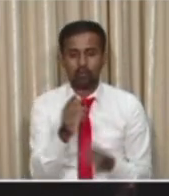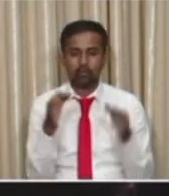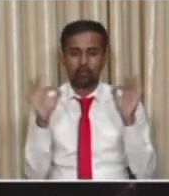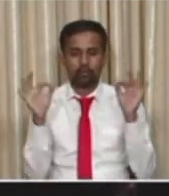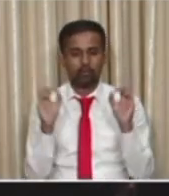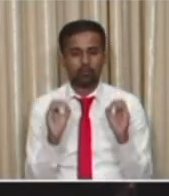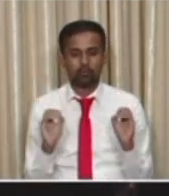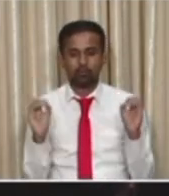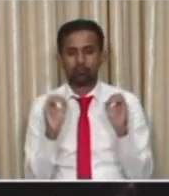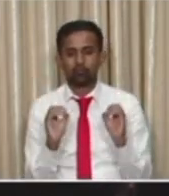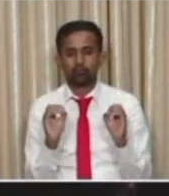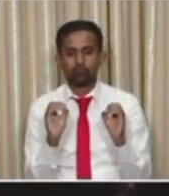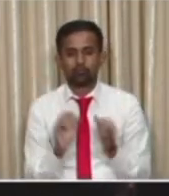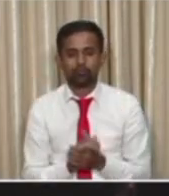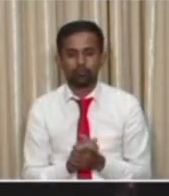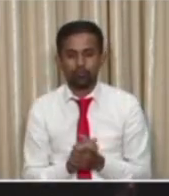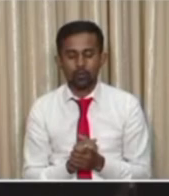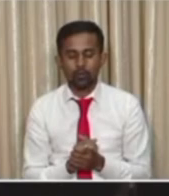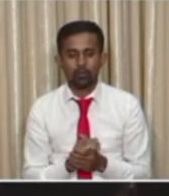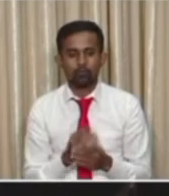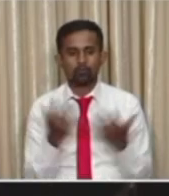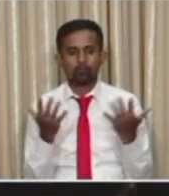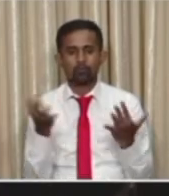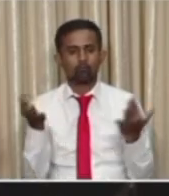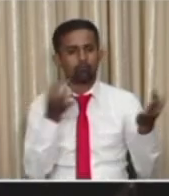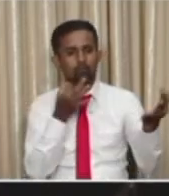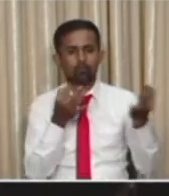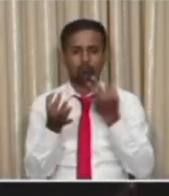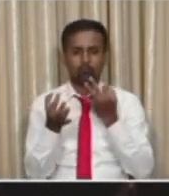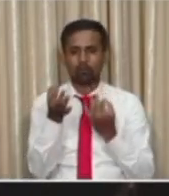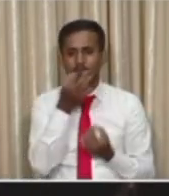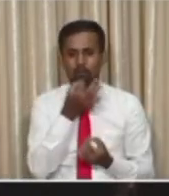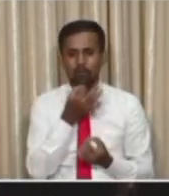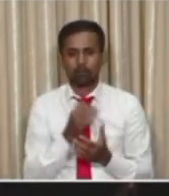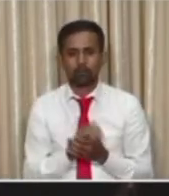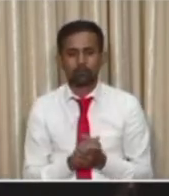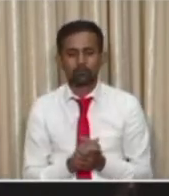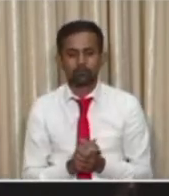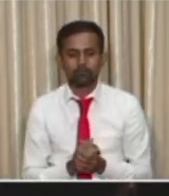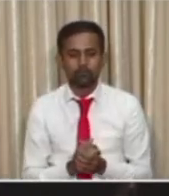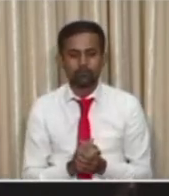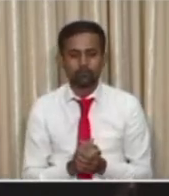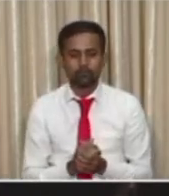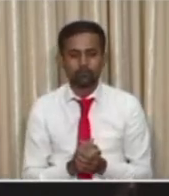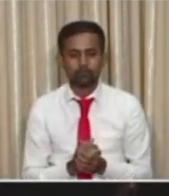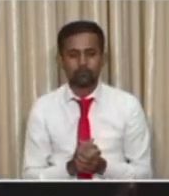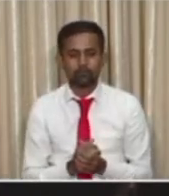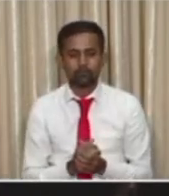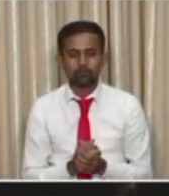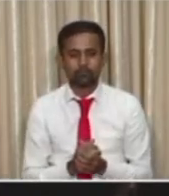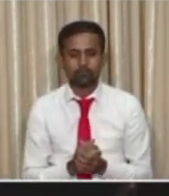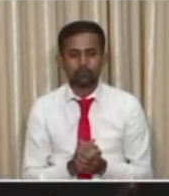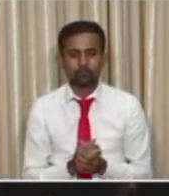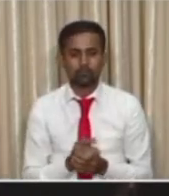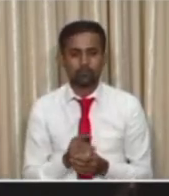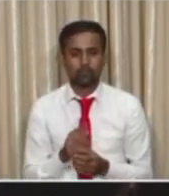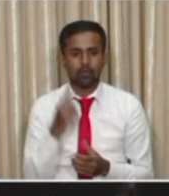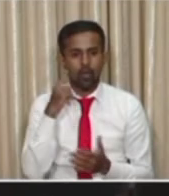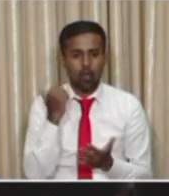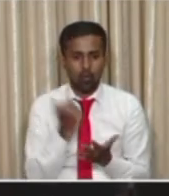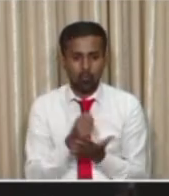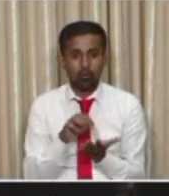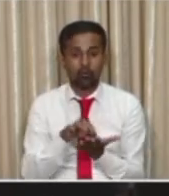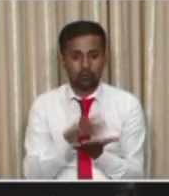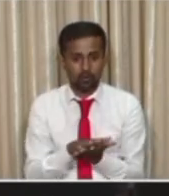பார்க்கிறார் என்பதாக எல்லாம் இந்த ஜனப்பிரதியை திரிந்து என்று சொல்லப்படுகின்ற பிரபல்யமாக மக்கள் விரும்புகின்ற தீர்மானத்தை மட்டுமே அரசியல் மூலதனமாக கொண்டு